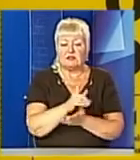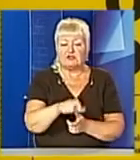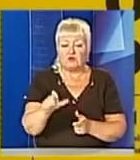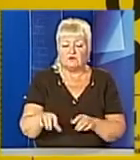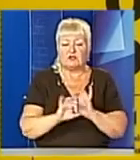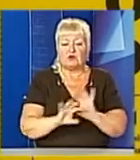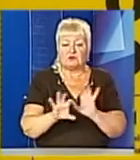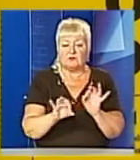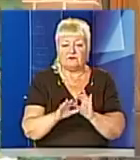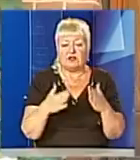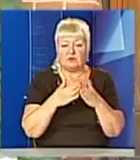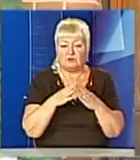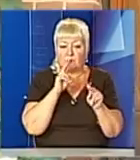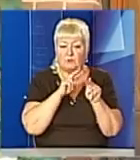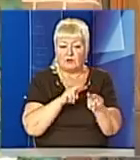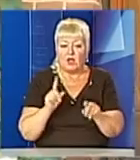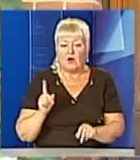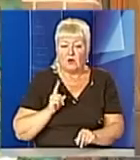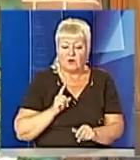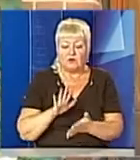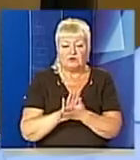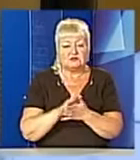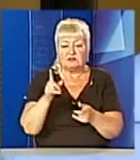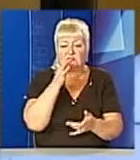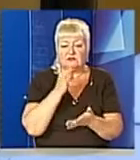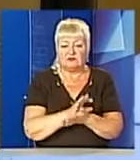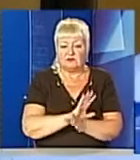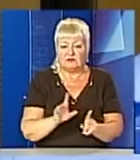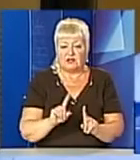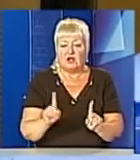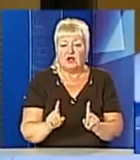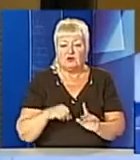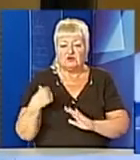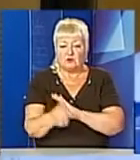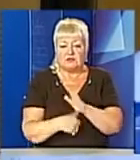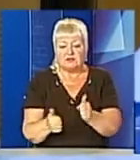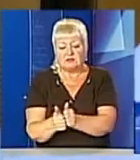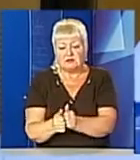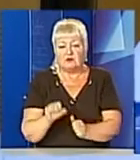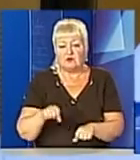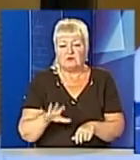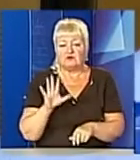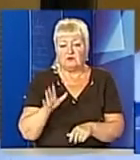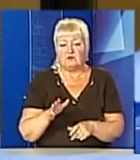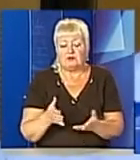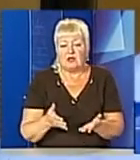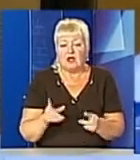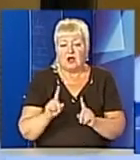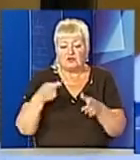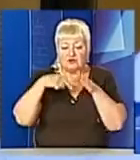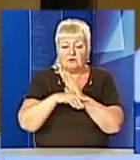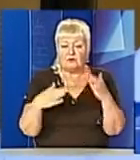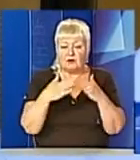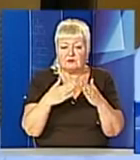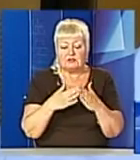що будівля під охороною, а сміття це вже не їх компетенція. Те, що безхатьки десь з боку можуть перебувати, не виключаю цього. Те, що в приміщенні,